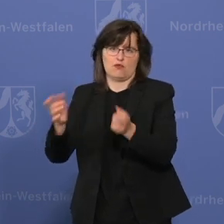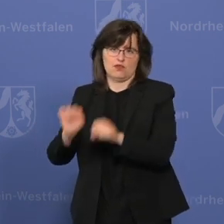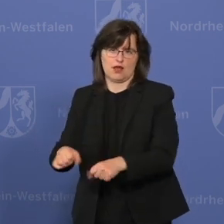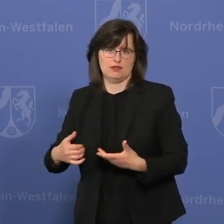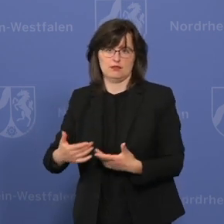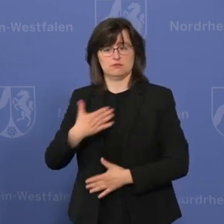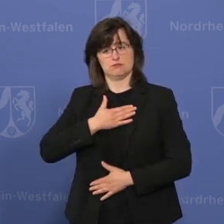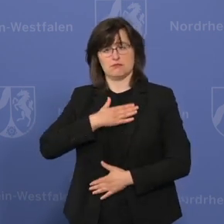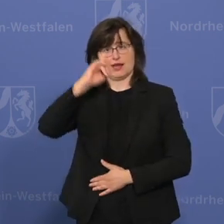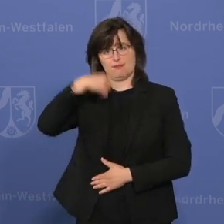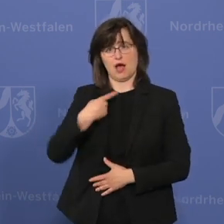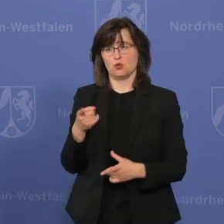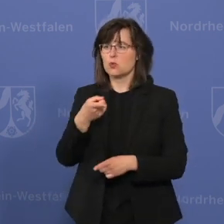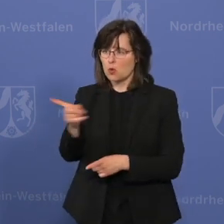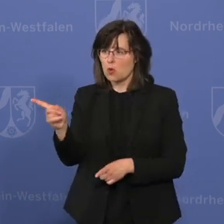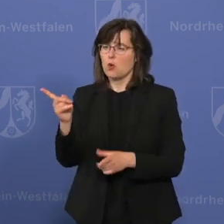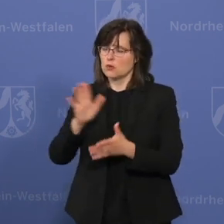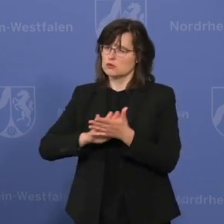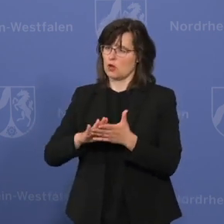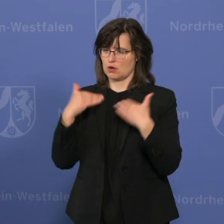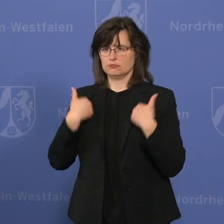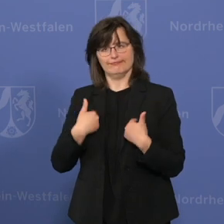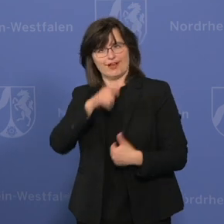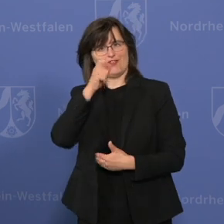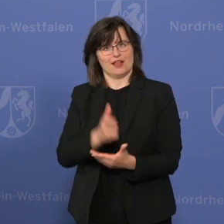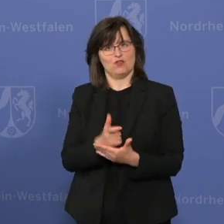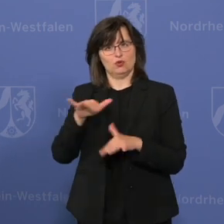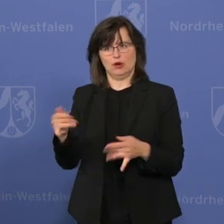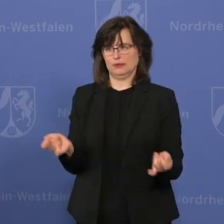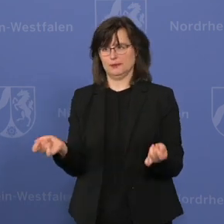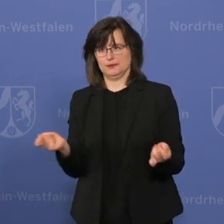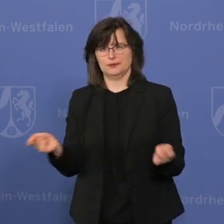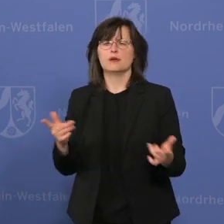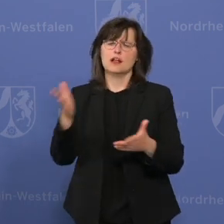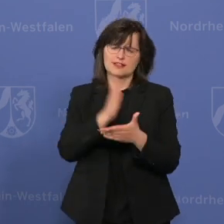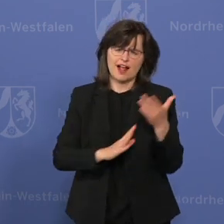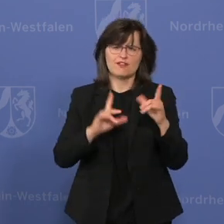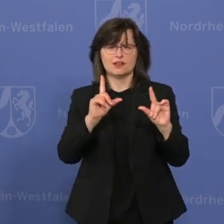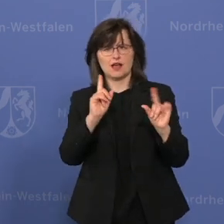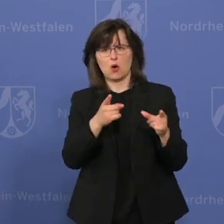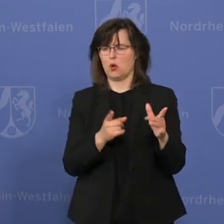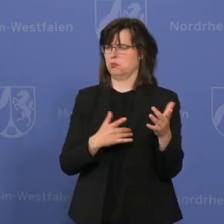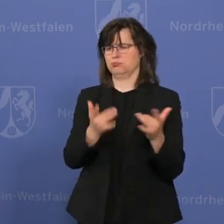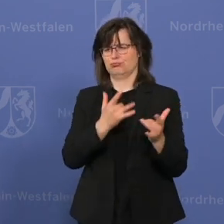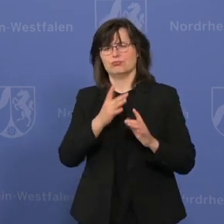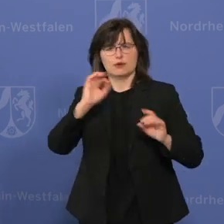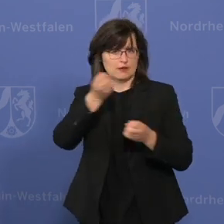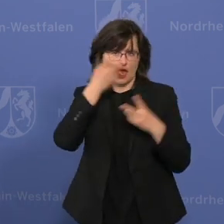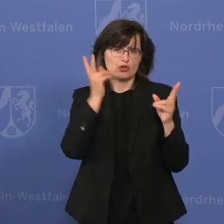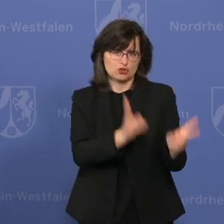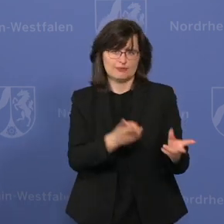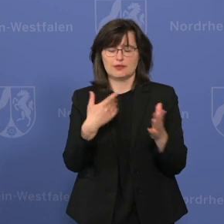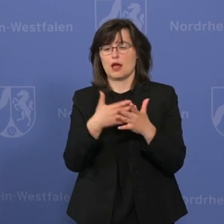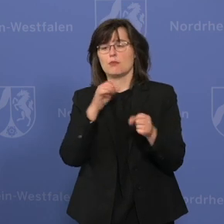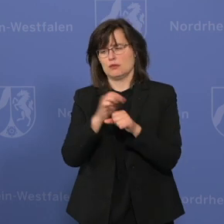sehr verantwortungsvoll wahrgenommen. Man hört hier und da auch schon mal andere Stimmen, das ist sicherlich richtig, aber im Großen und Ganzen, was ich auch übers